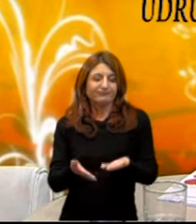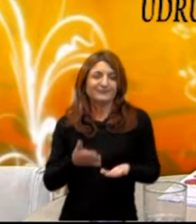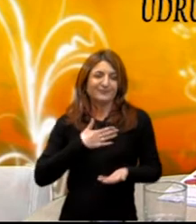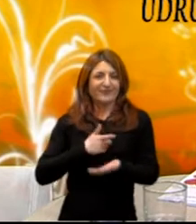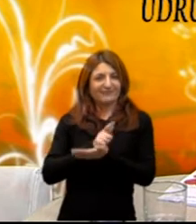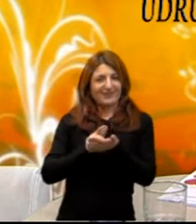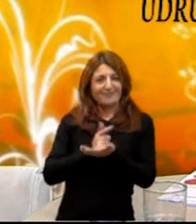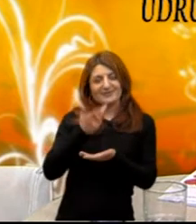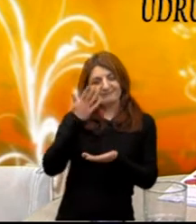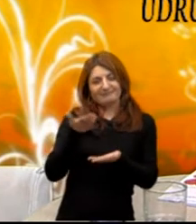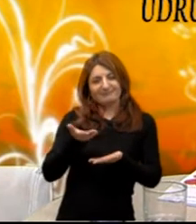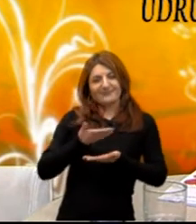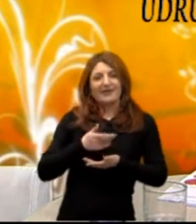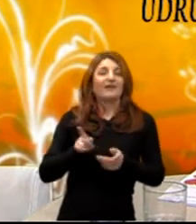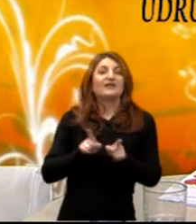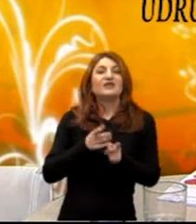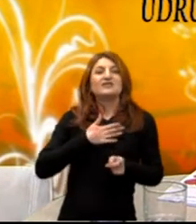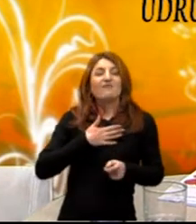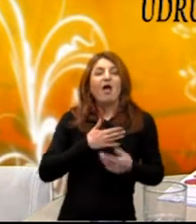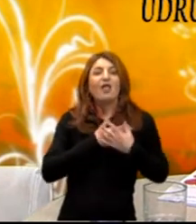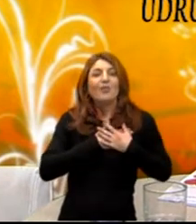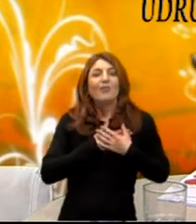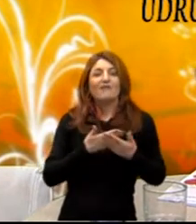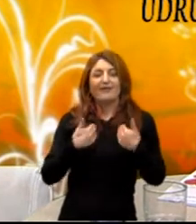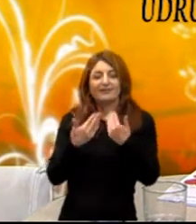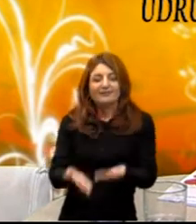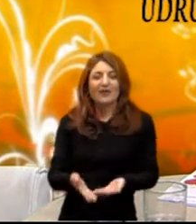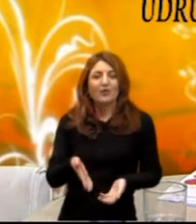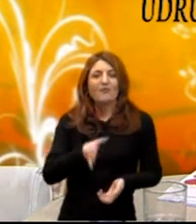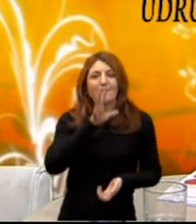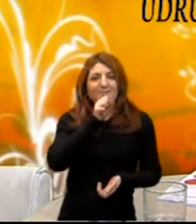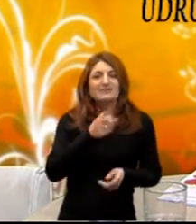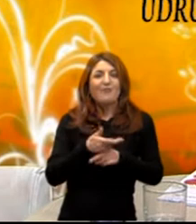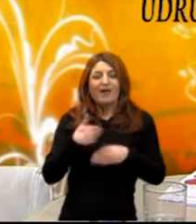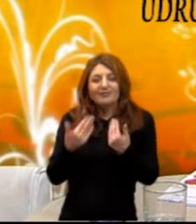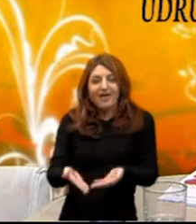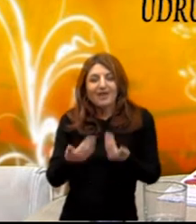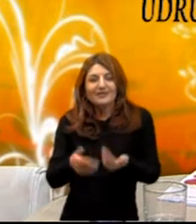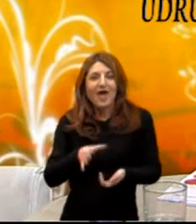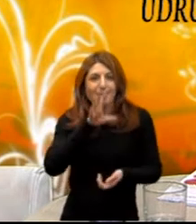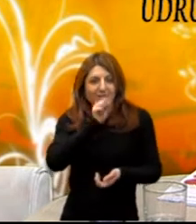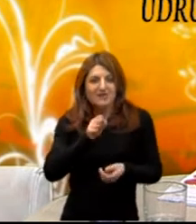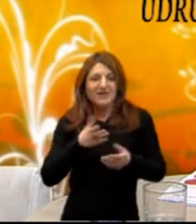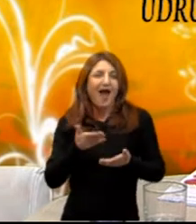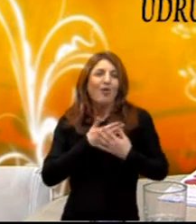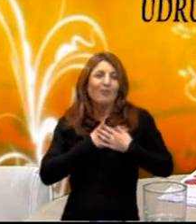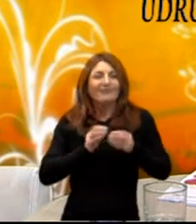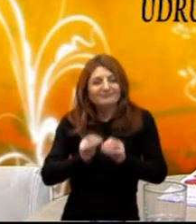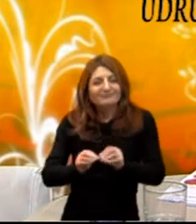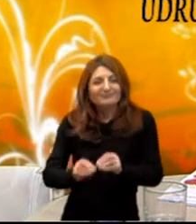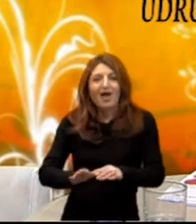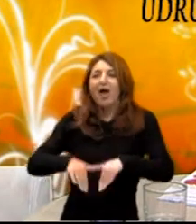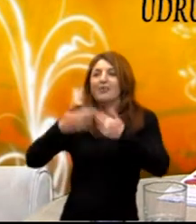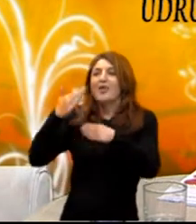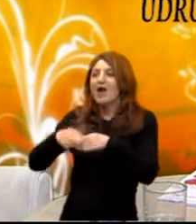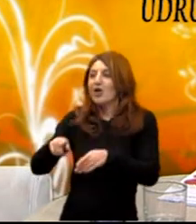možete dati i svoju ljubav. I tom psu treba davati veliku Jasne. Ljubav da bi on mogao prenijeti onim krajnjim